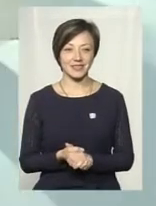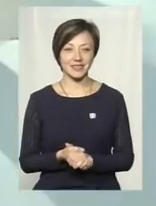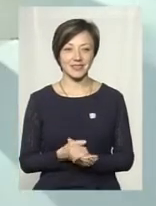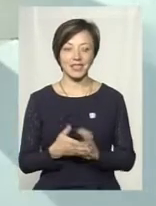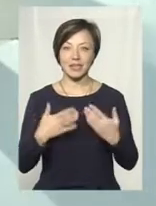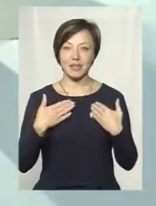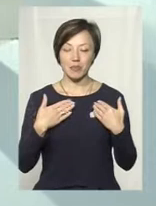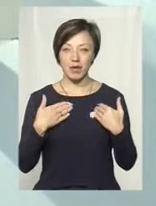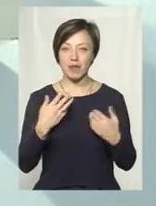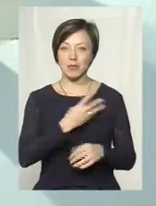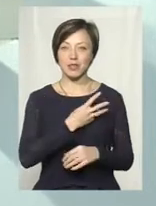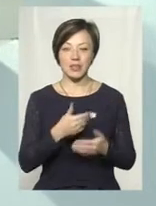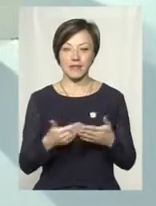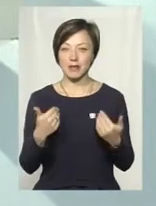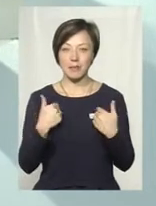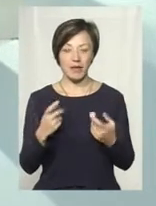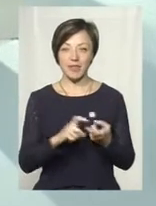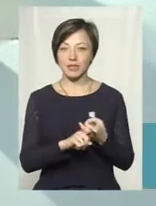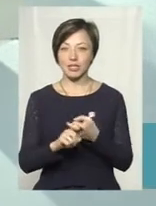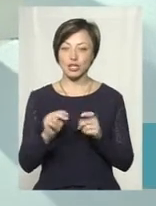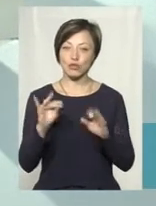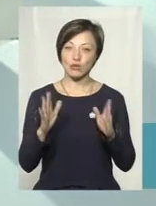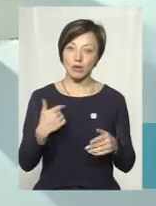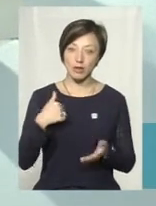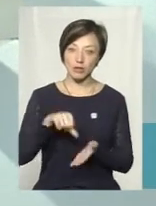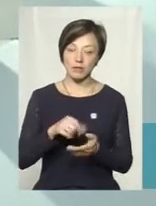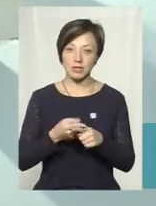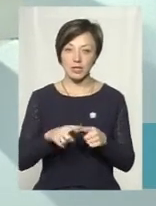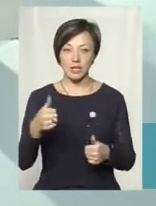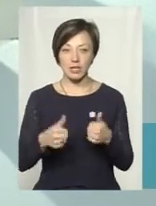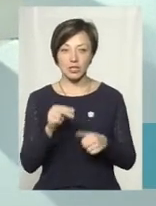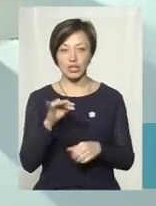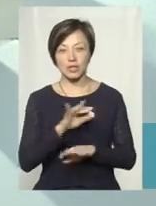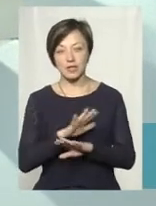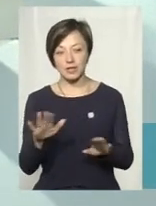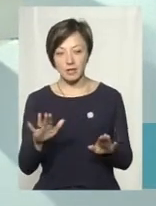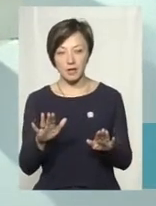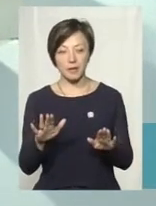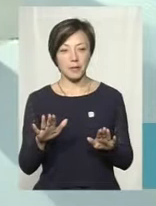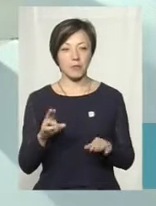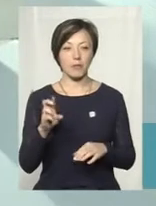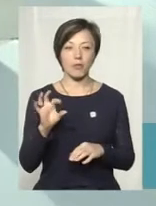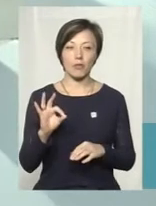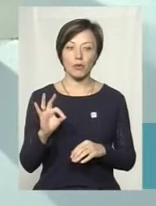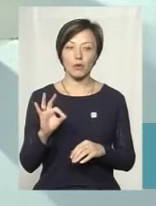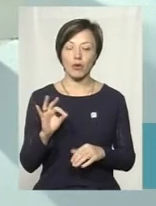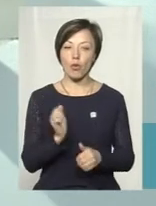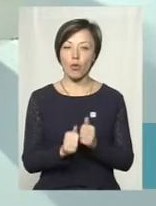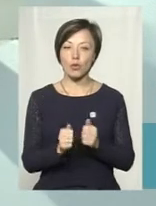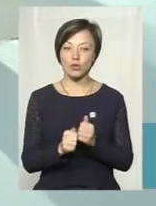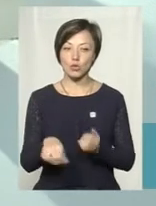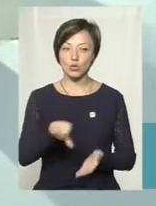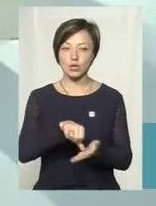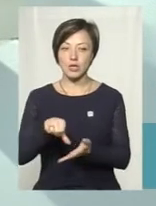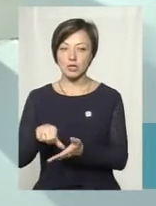і від мене вже не буде залежати, чи буду я брати участь в цих іграх, чи ні. Тому що кожен